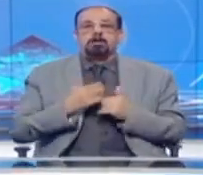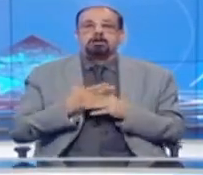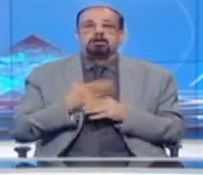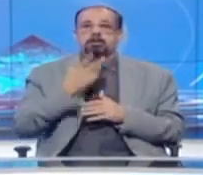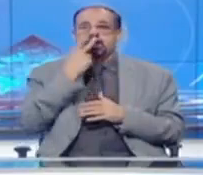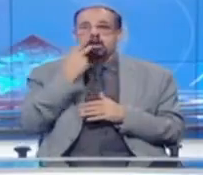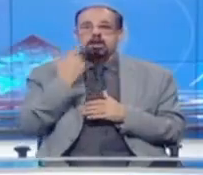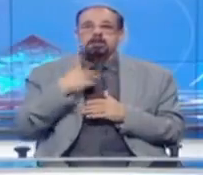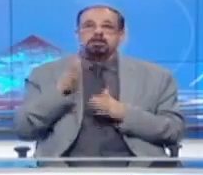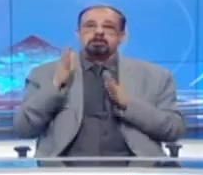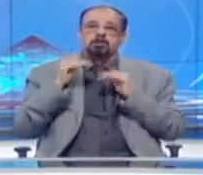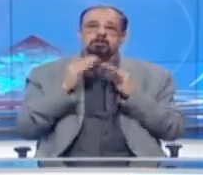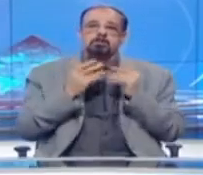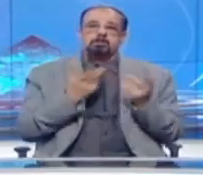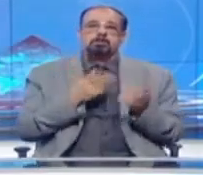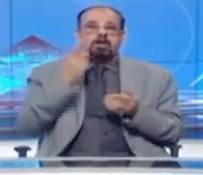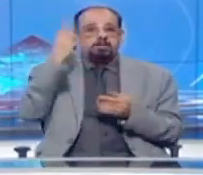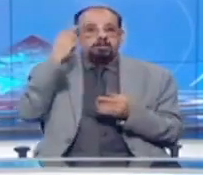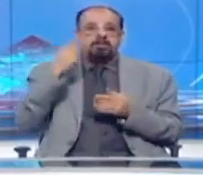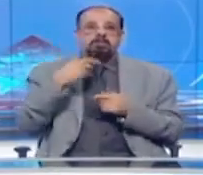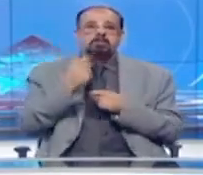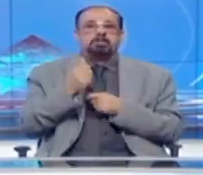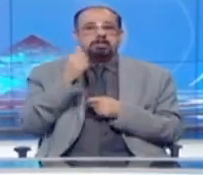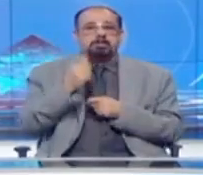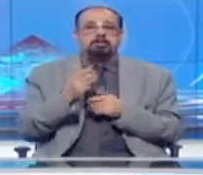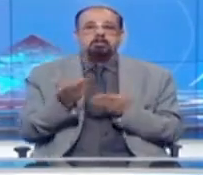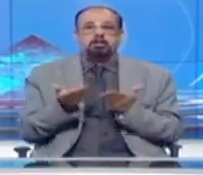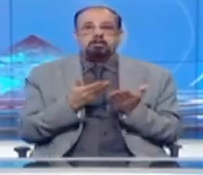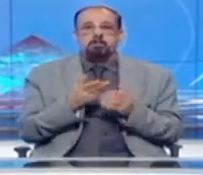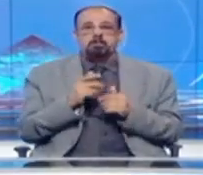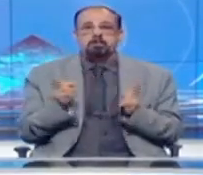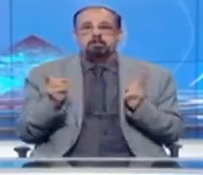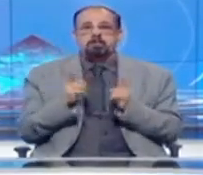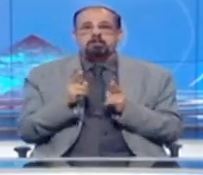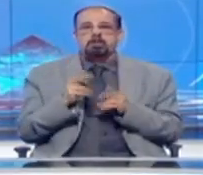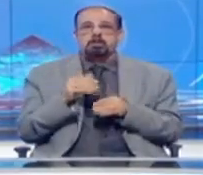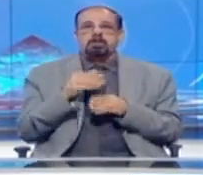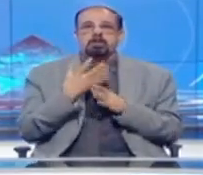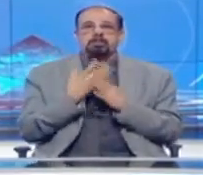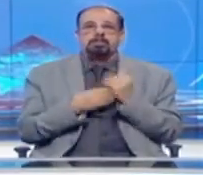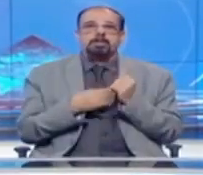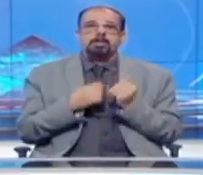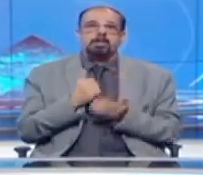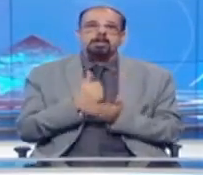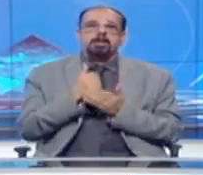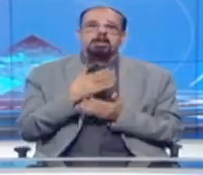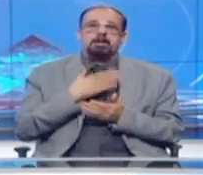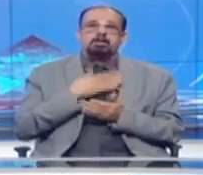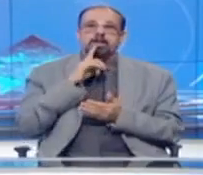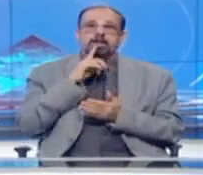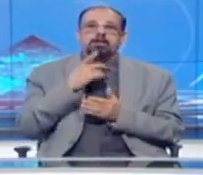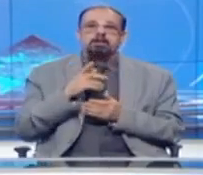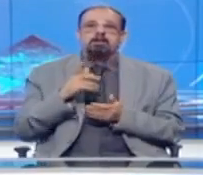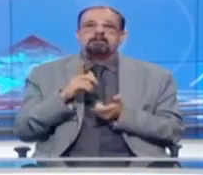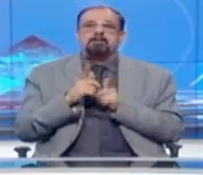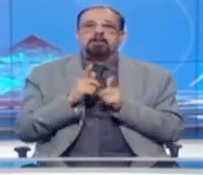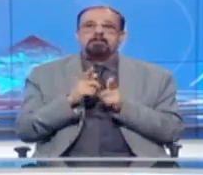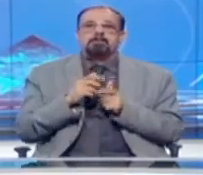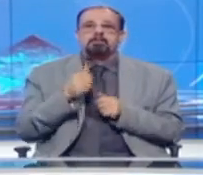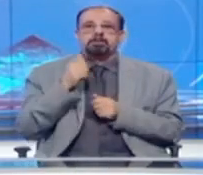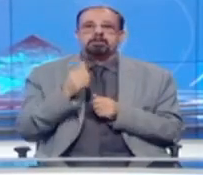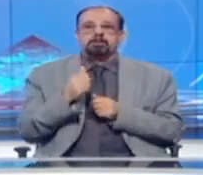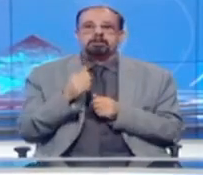المصرية لزيارة مصر والتعرف على الفرص الاستثمارية المتاحة. وخلال لقاء نخبة من أبناء الجالية الأرمينية في كاليفورنيا